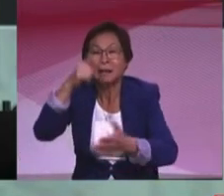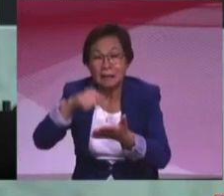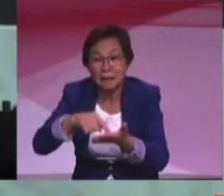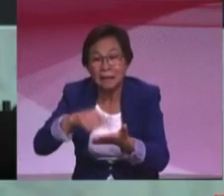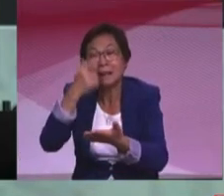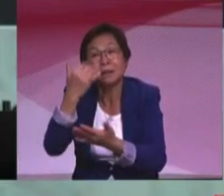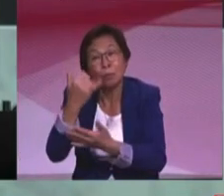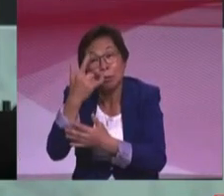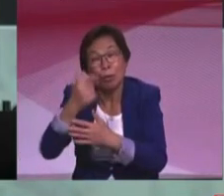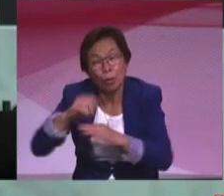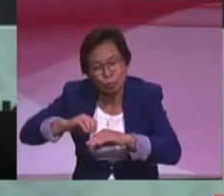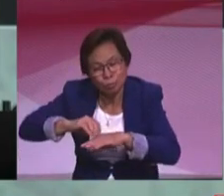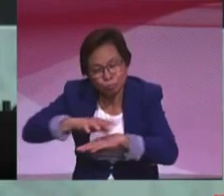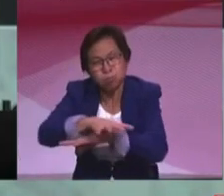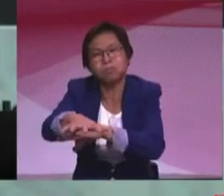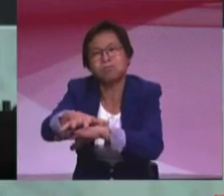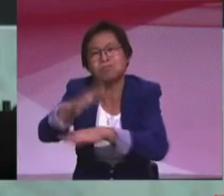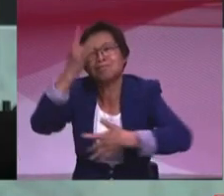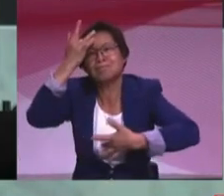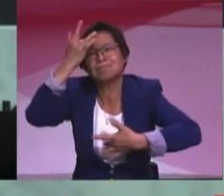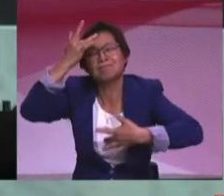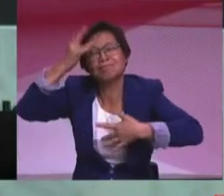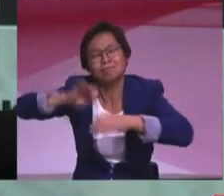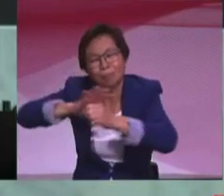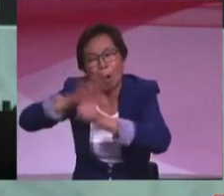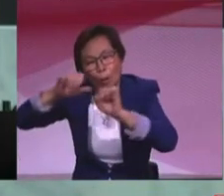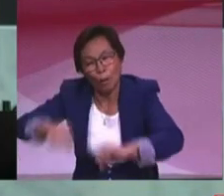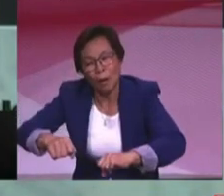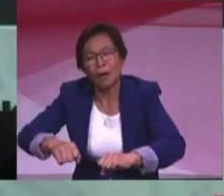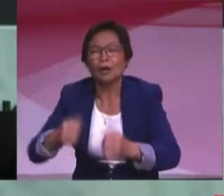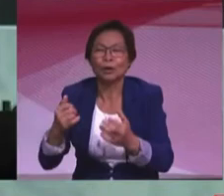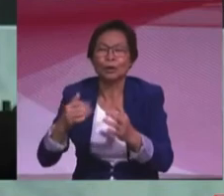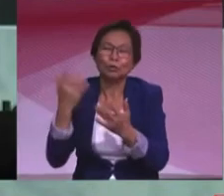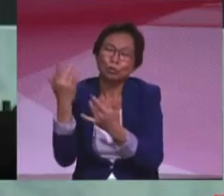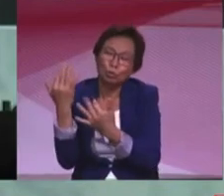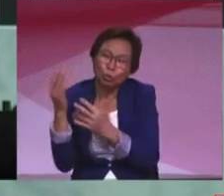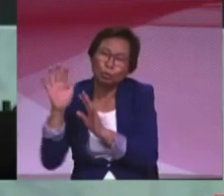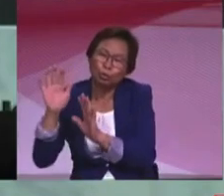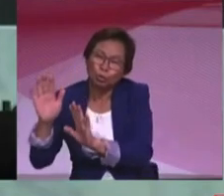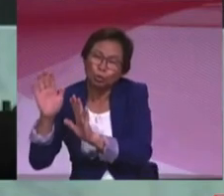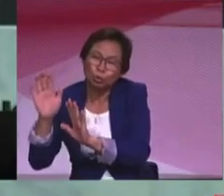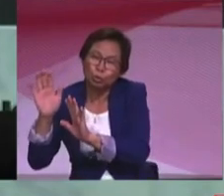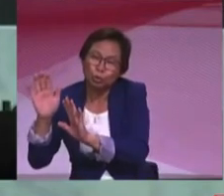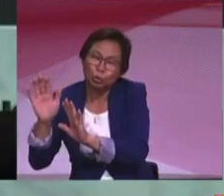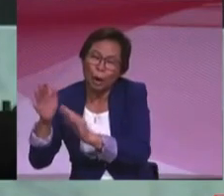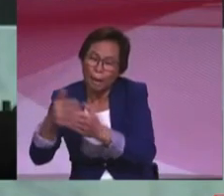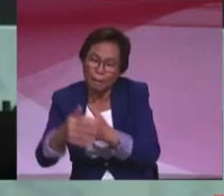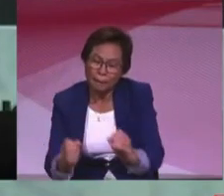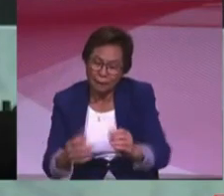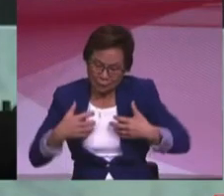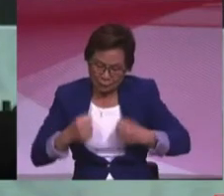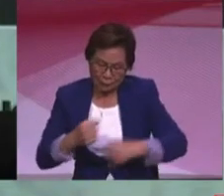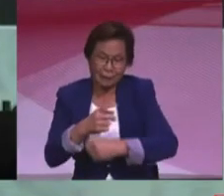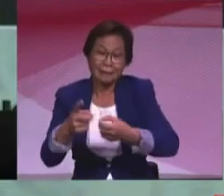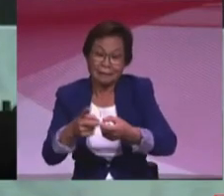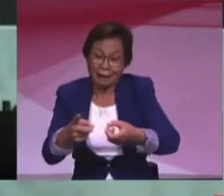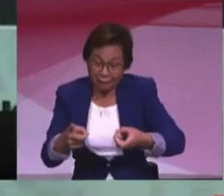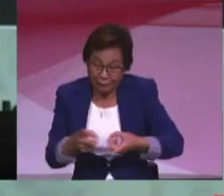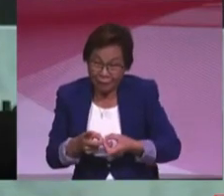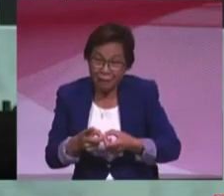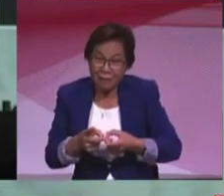boleh menyebabkan jangkitan. Jadi tunggu sehingga pejabat kesihatan daerah